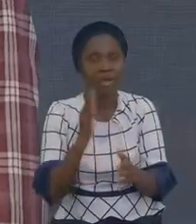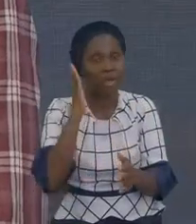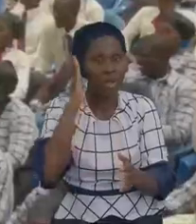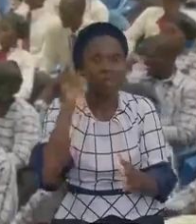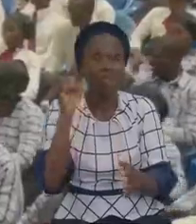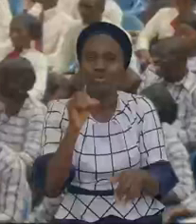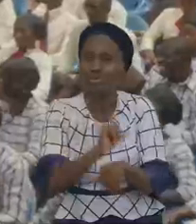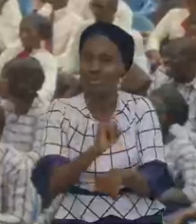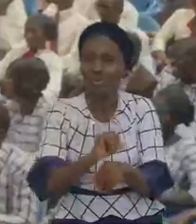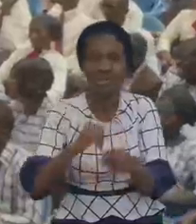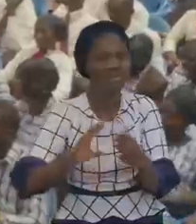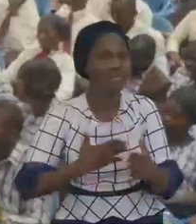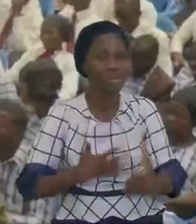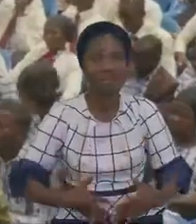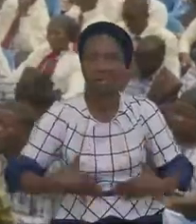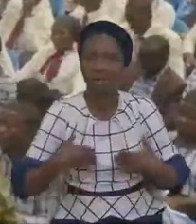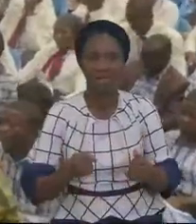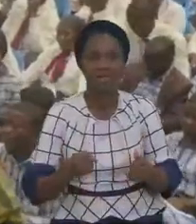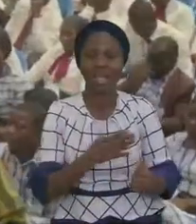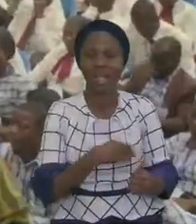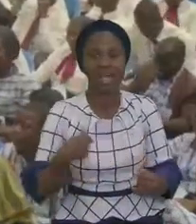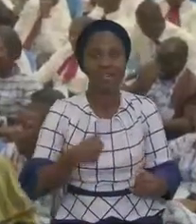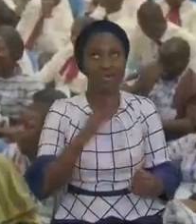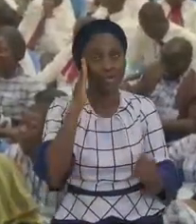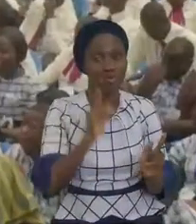irons plus haut.